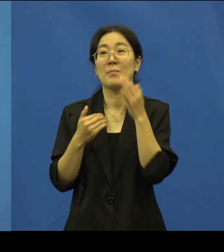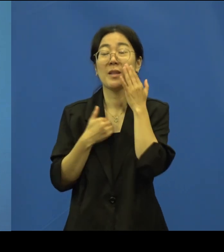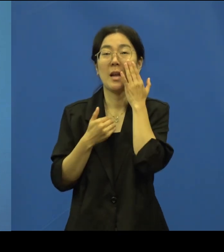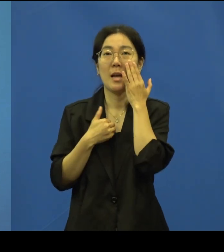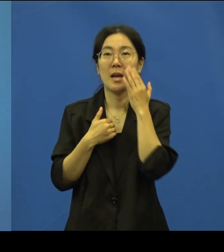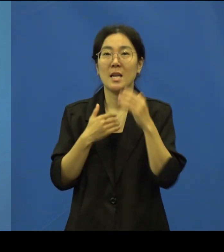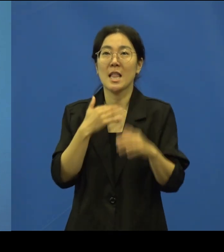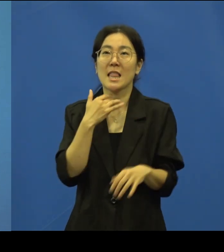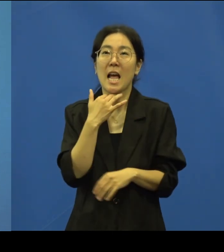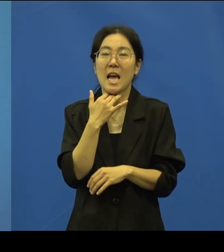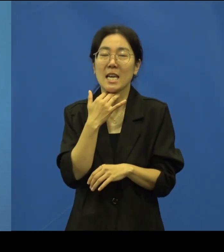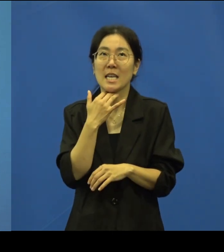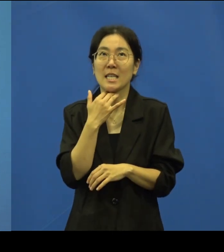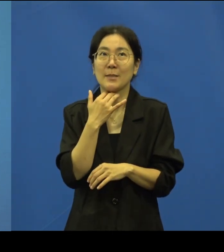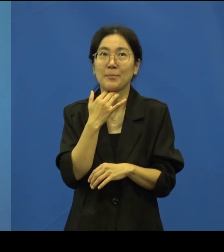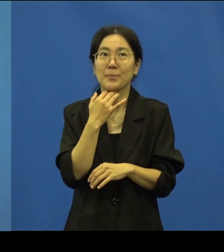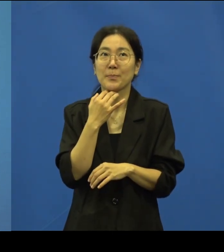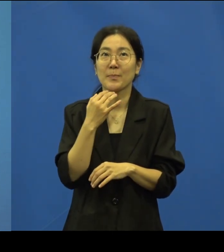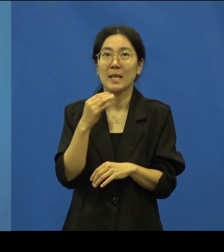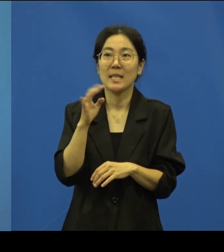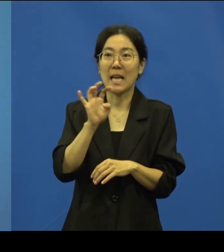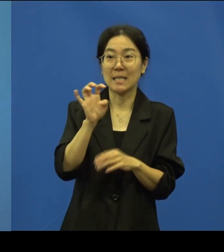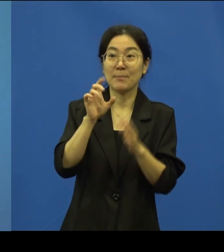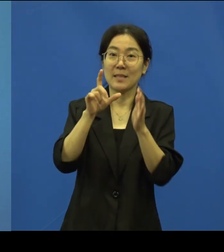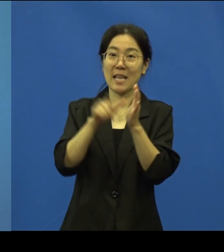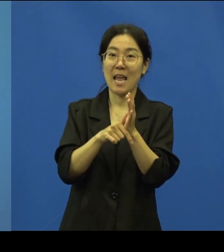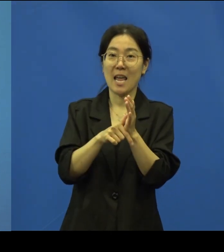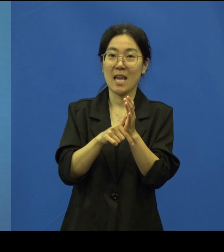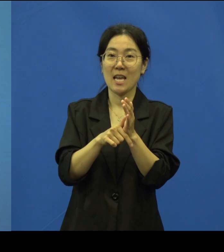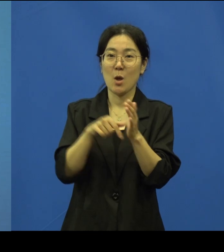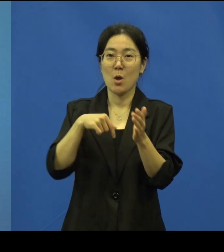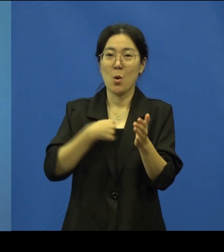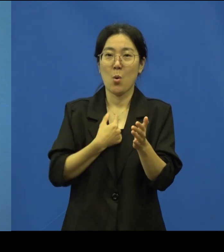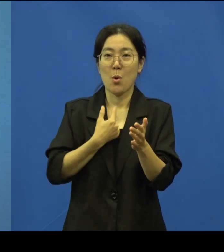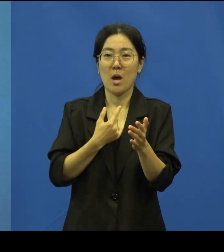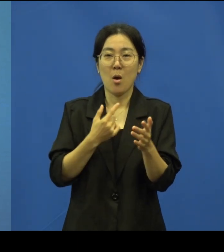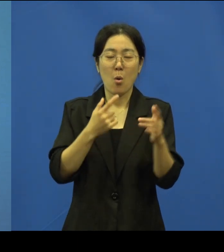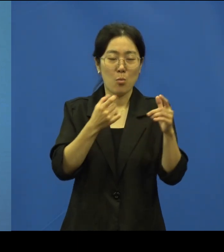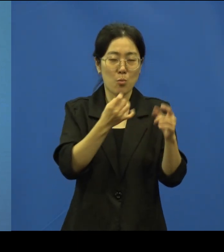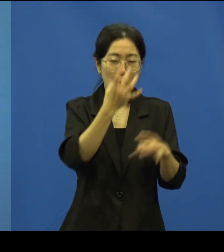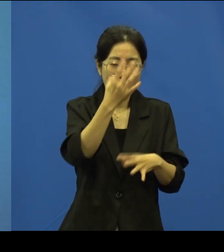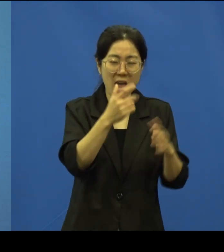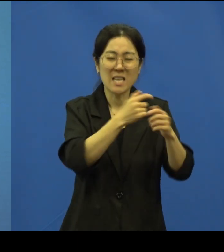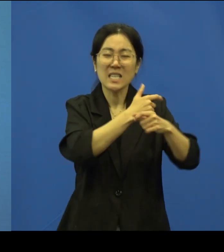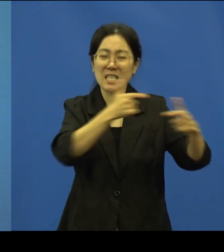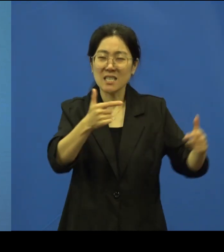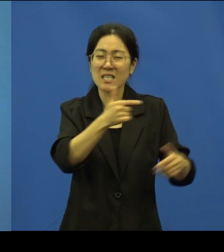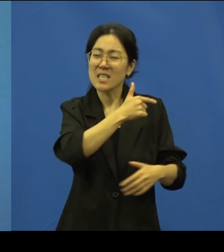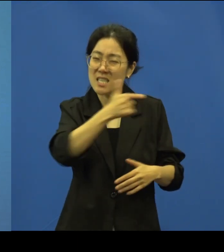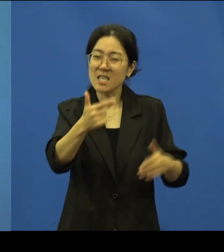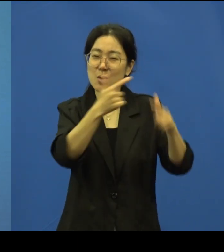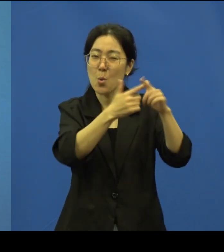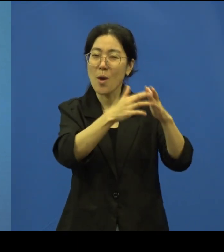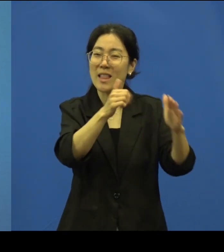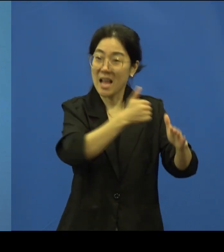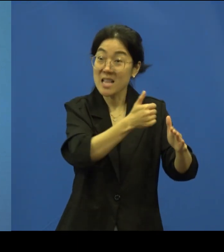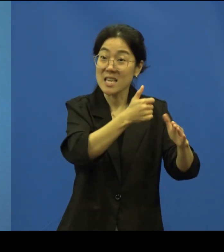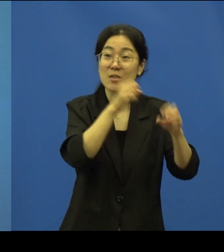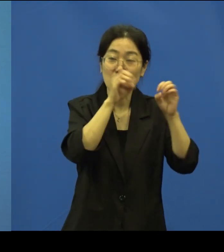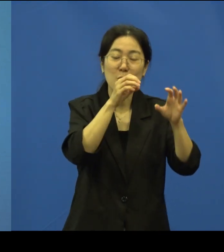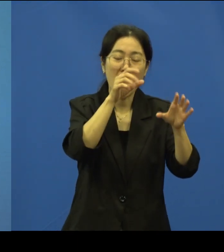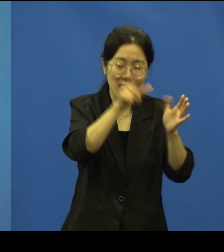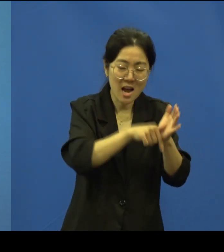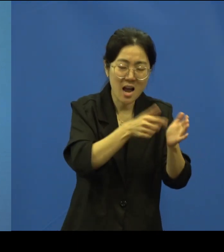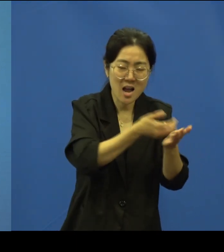나이 만 40쯤에 교회를 개척을 해서 오늘까지 달려왔는데요.